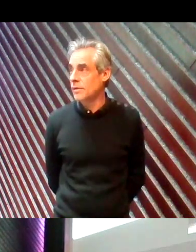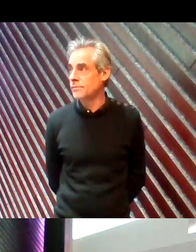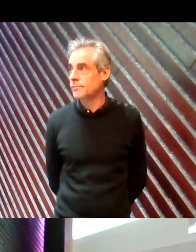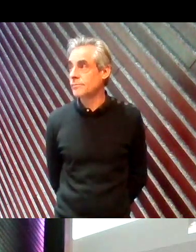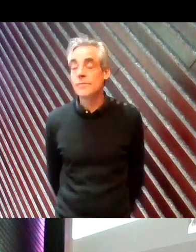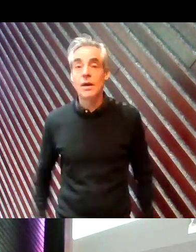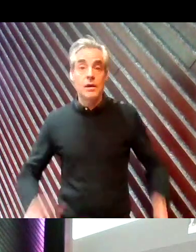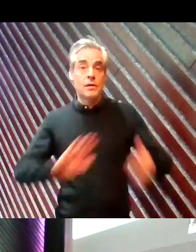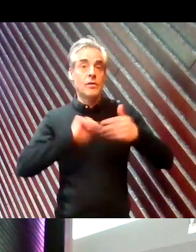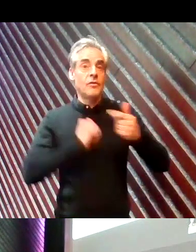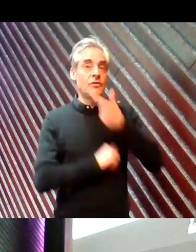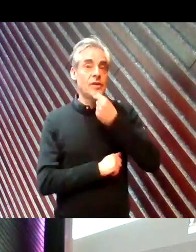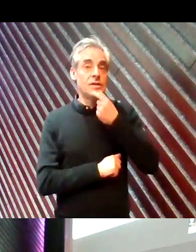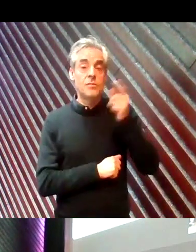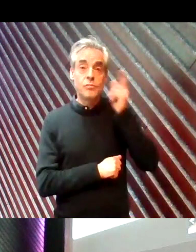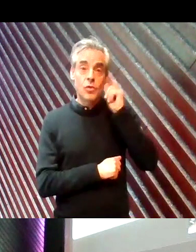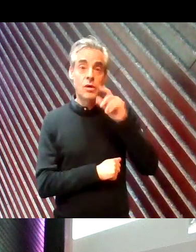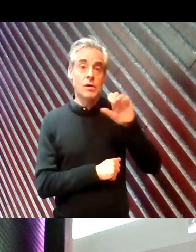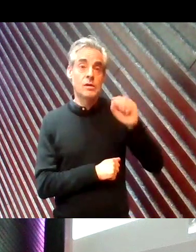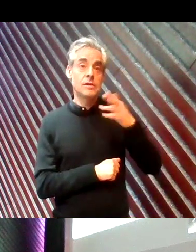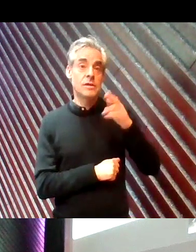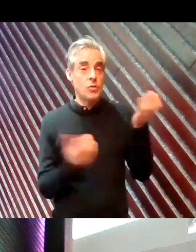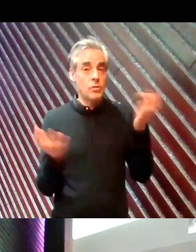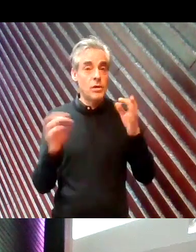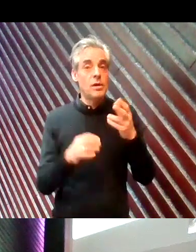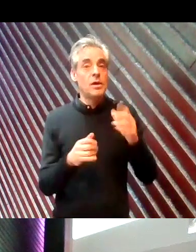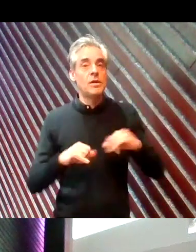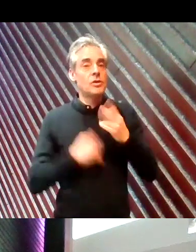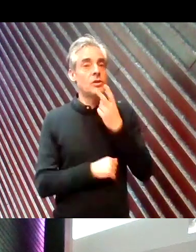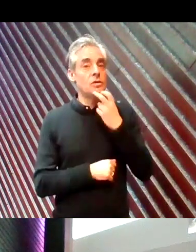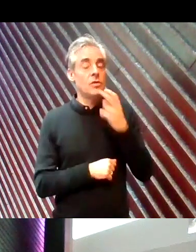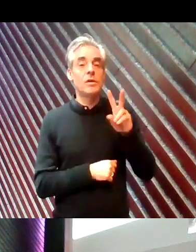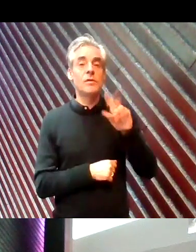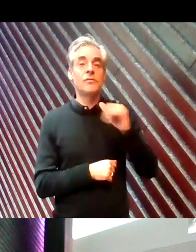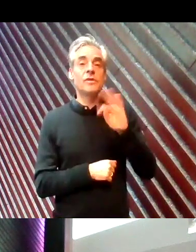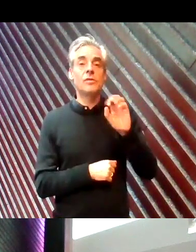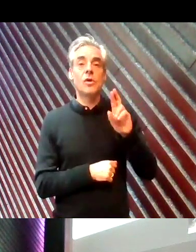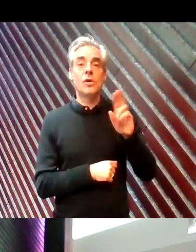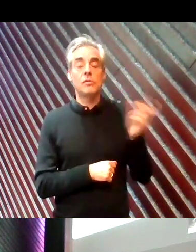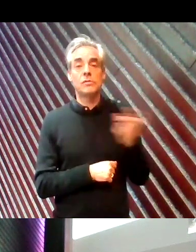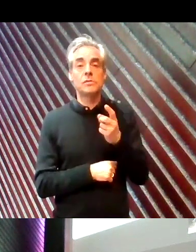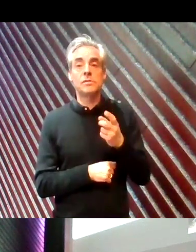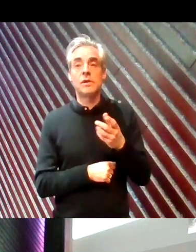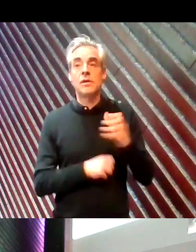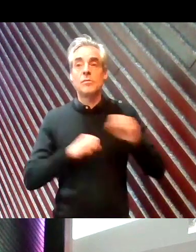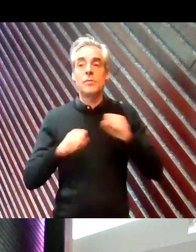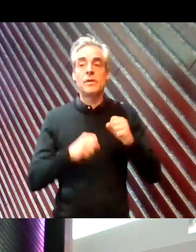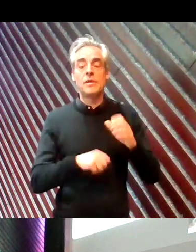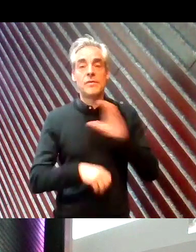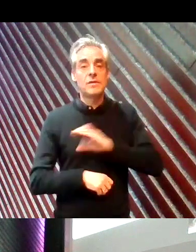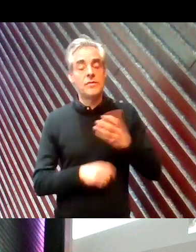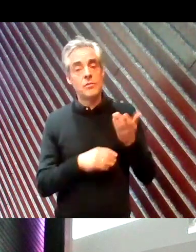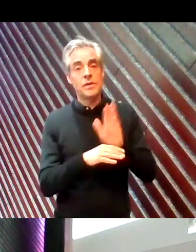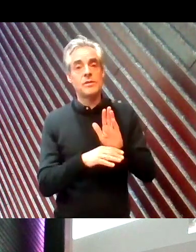Je vous souhaite tout trouver puisque Simon met des graines dans des jeunes citoyens et Victor, donc avec Stritco, essaye de les mobiliser. Donc,